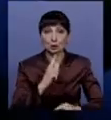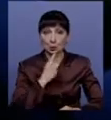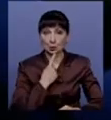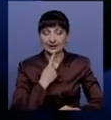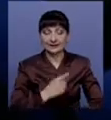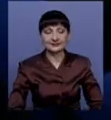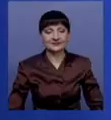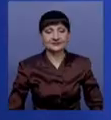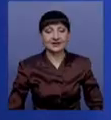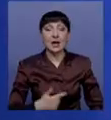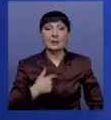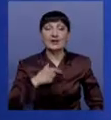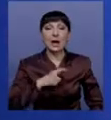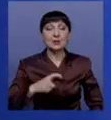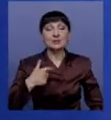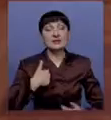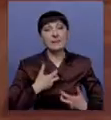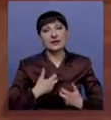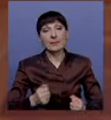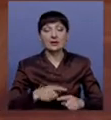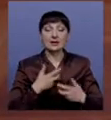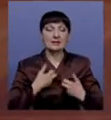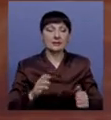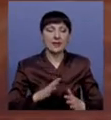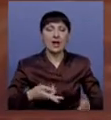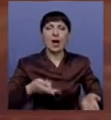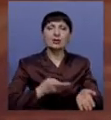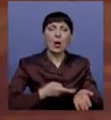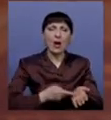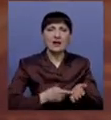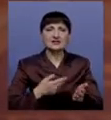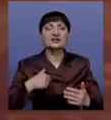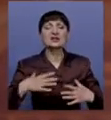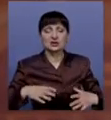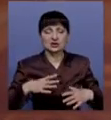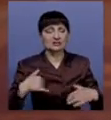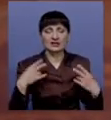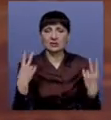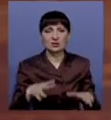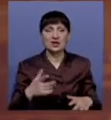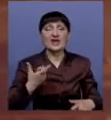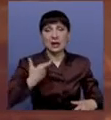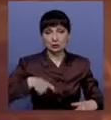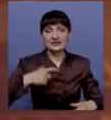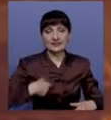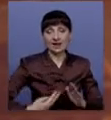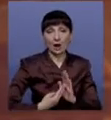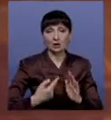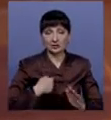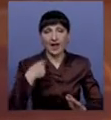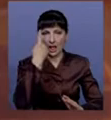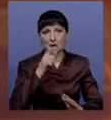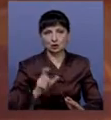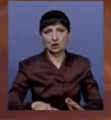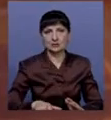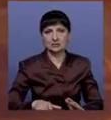меня такой принимают, либо нет. Все. Доказывать, что-то показывать им. Зачем мне это надо? Я лучше себе докажу, что я личность.